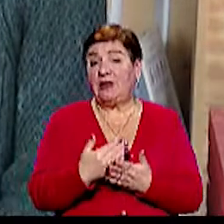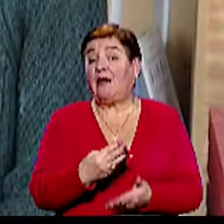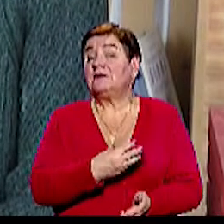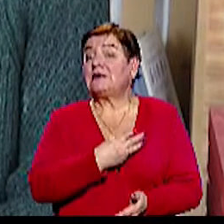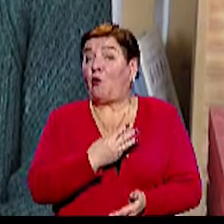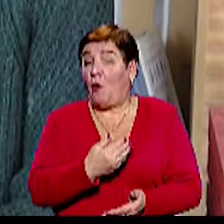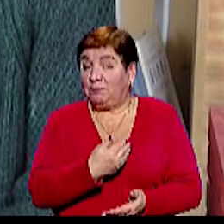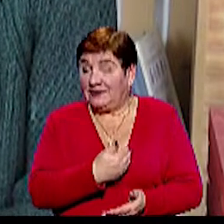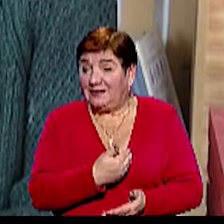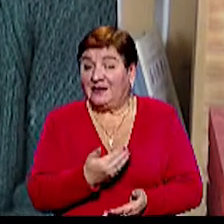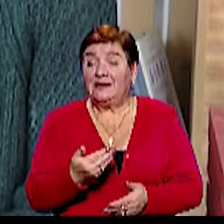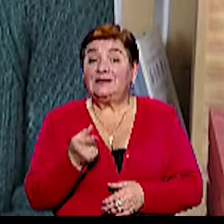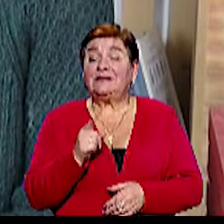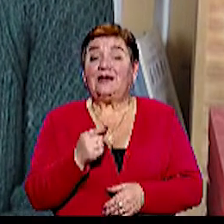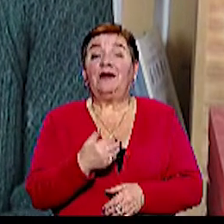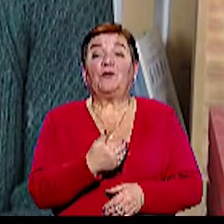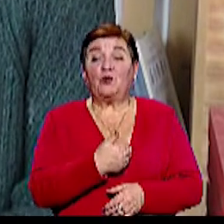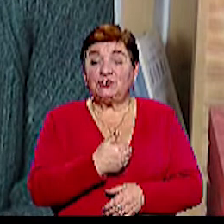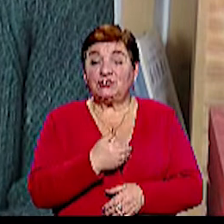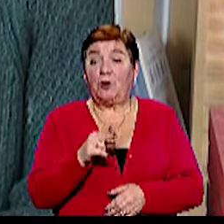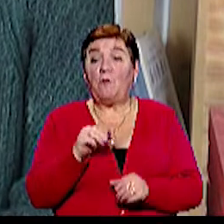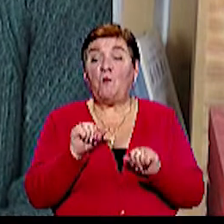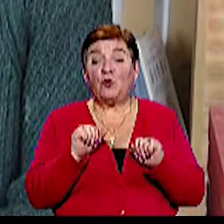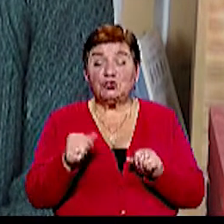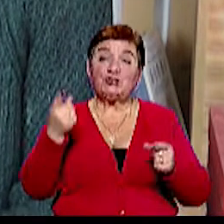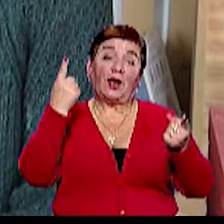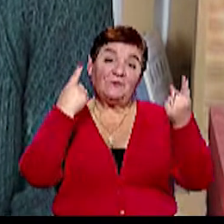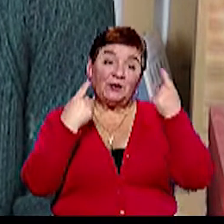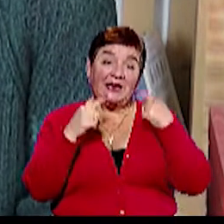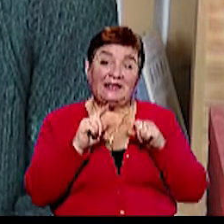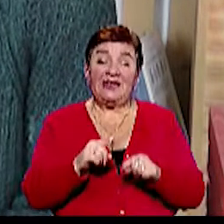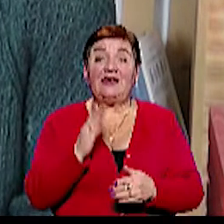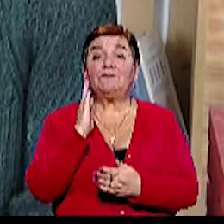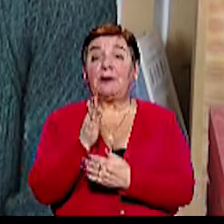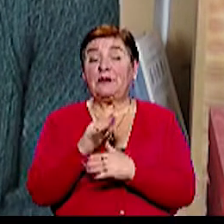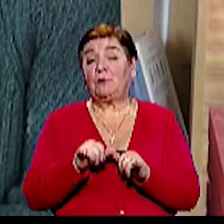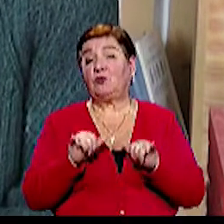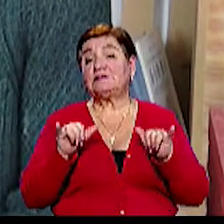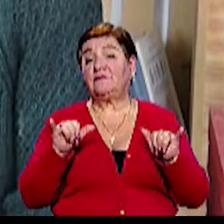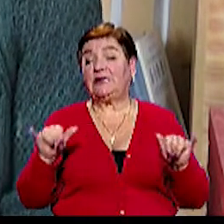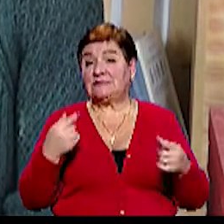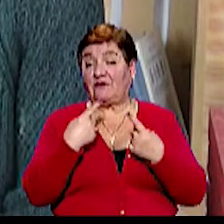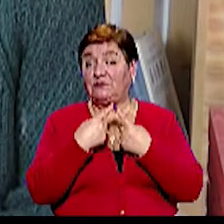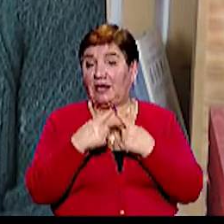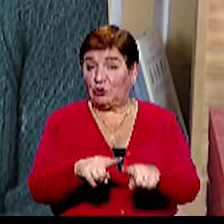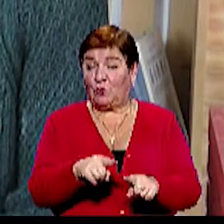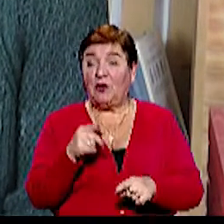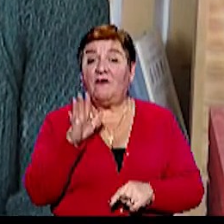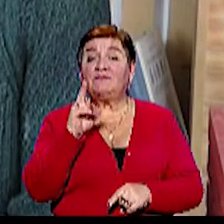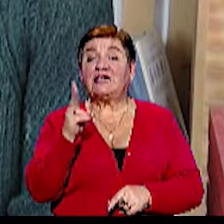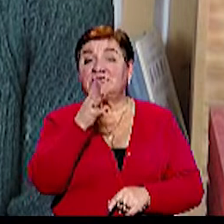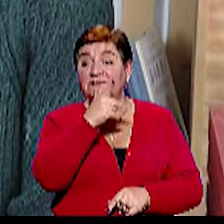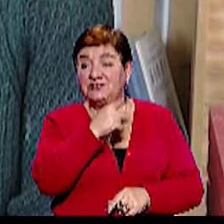якщо ти цим гориш, то ти можеш придумовувати, творити і розвиватися в напрямку техніки, інженерії, або, як у нас тепер в наш час